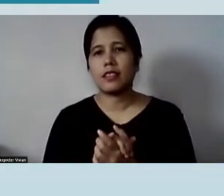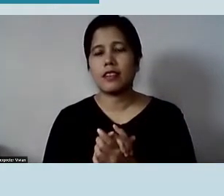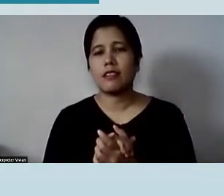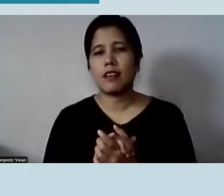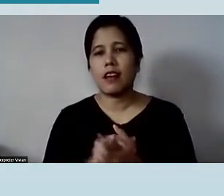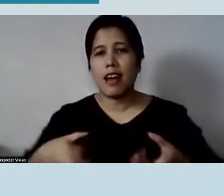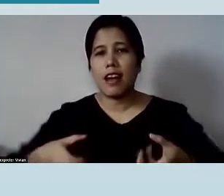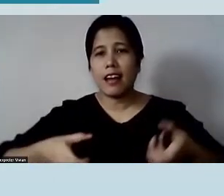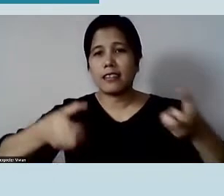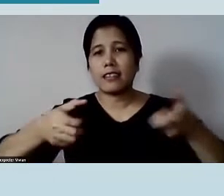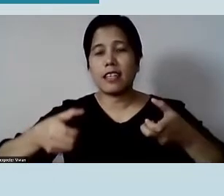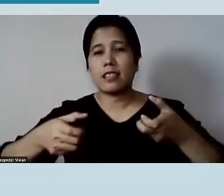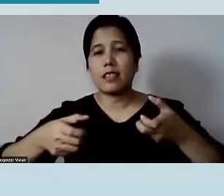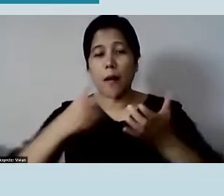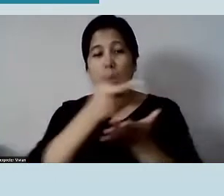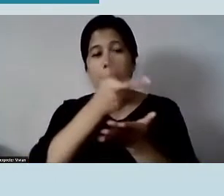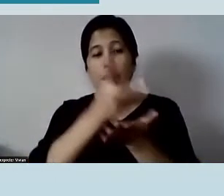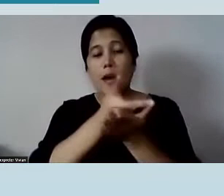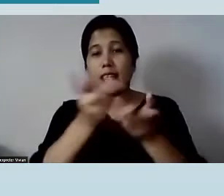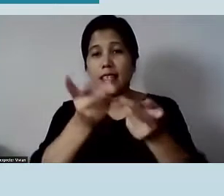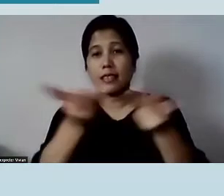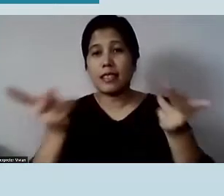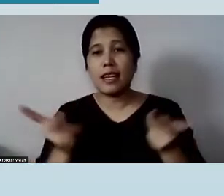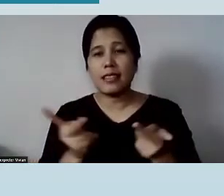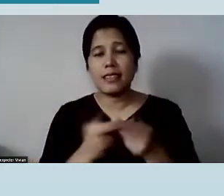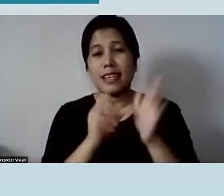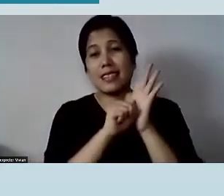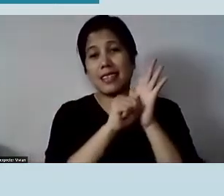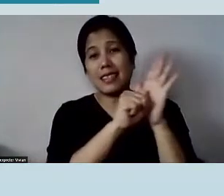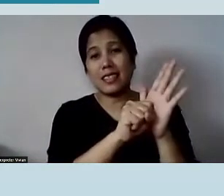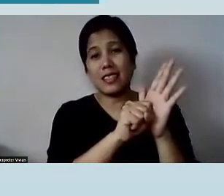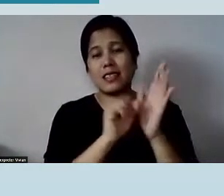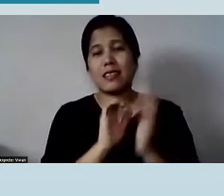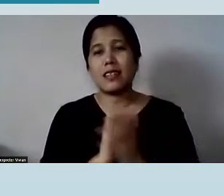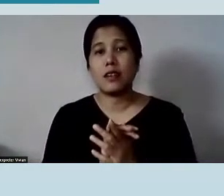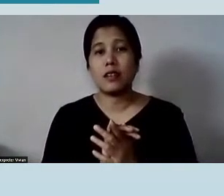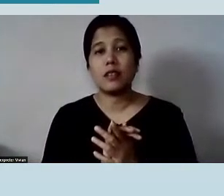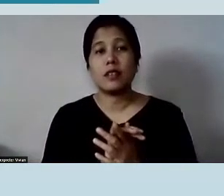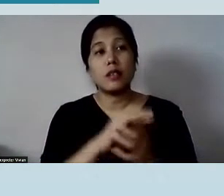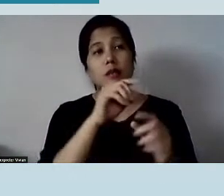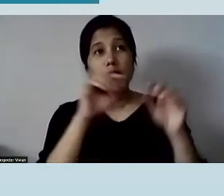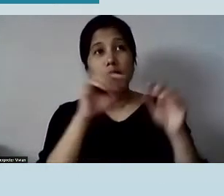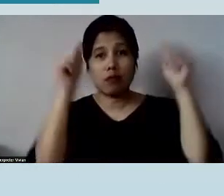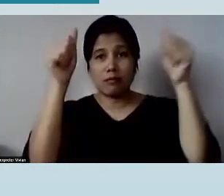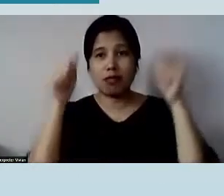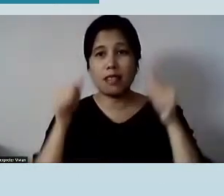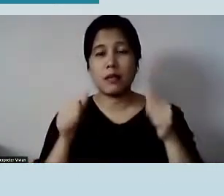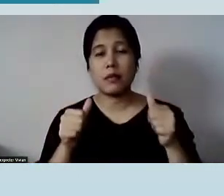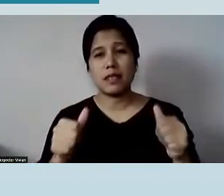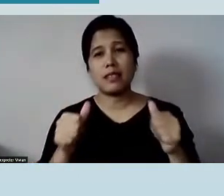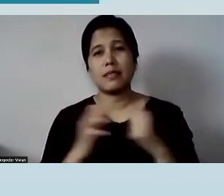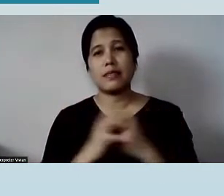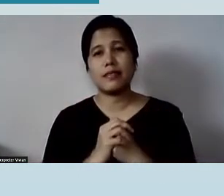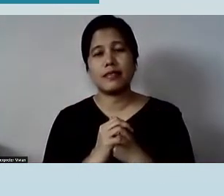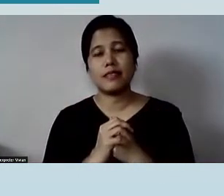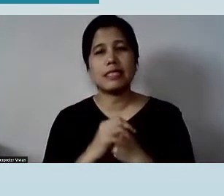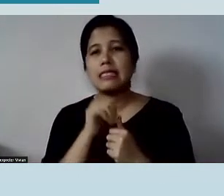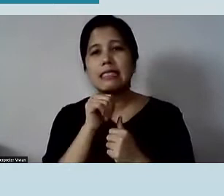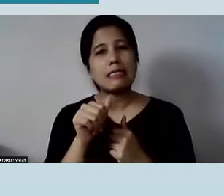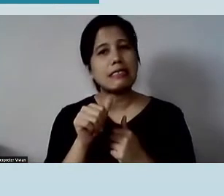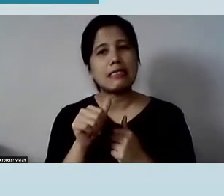mga parking slots, yung mga signages mo, pag naglagay ka noon yung expenses na incurred mo yun, hindi po yung